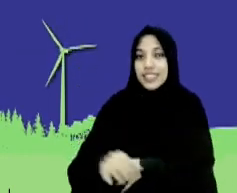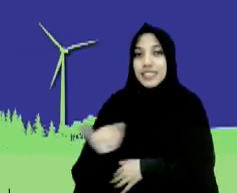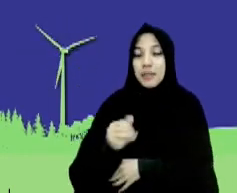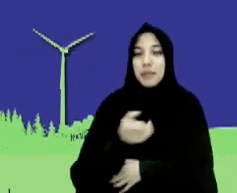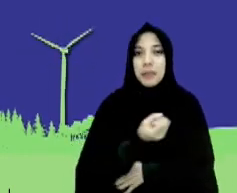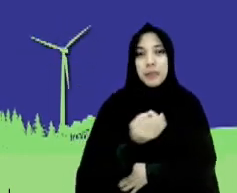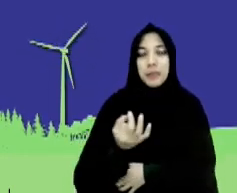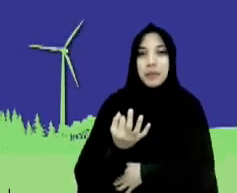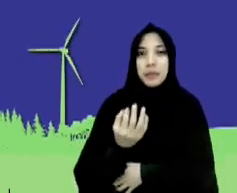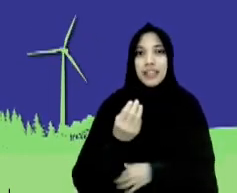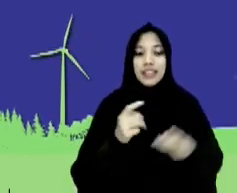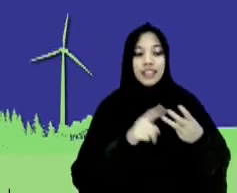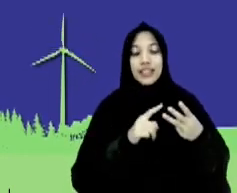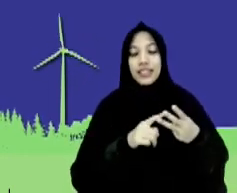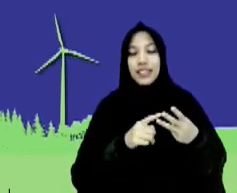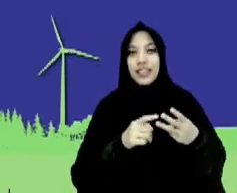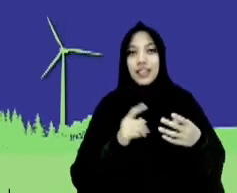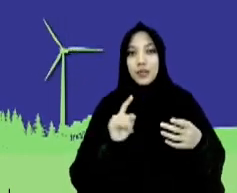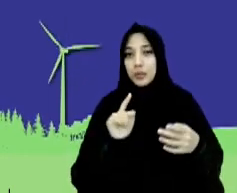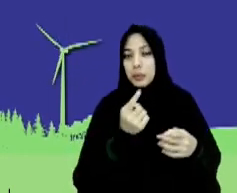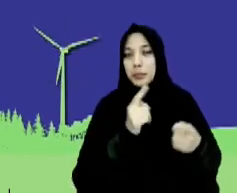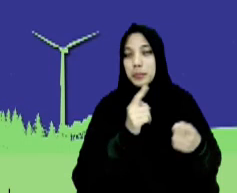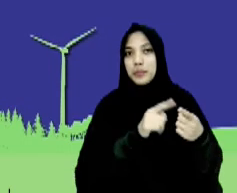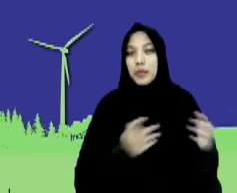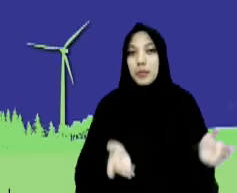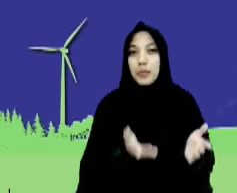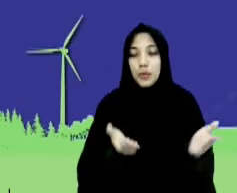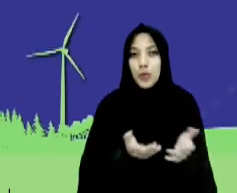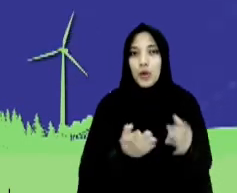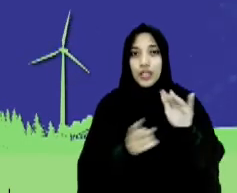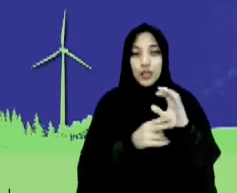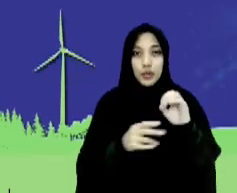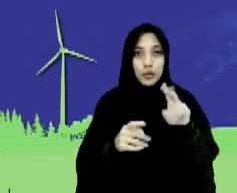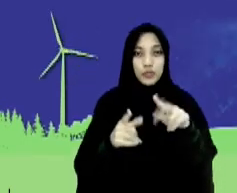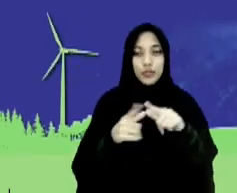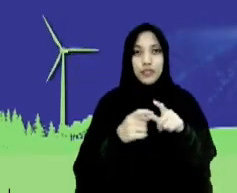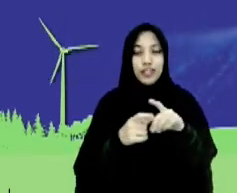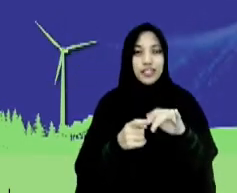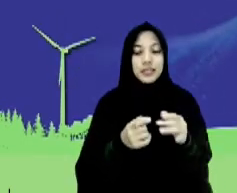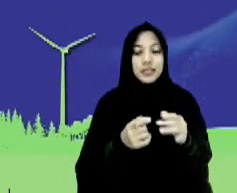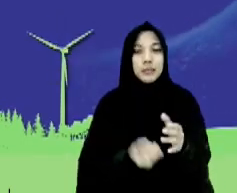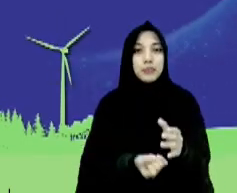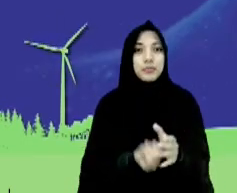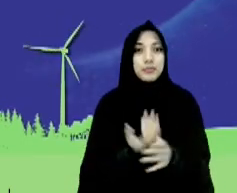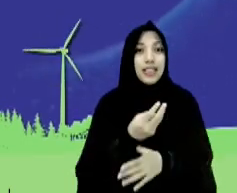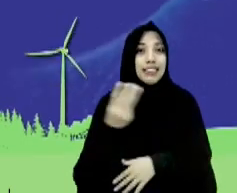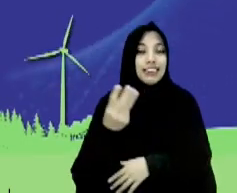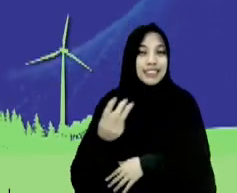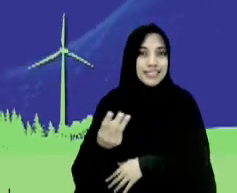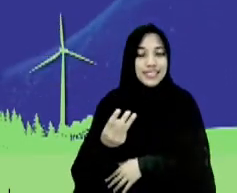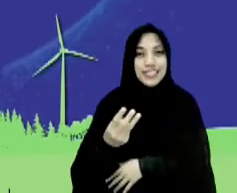komponen utama yaitu mendorong Inovasi dan mendorong energy Transition dan mengembangkan Nature bas solution nah